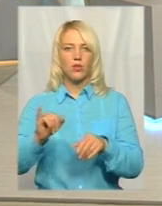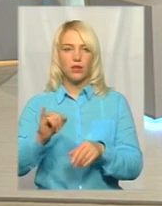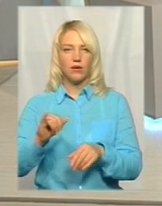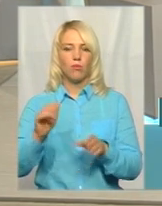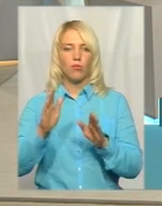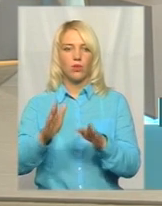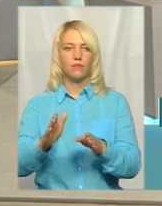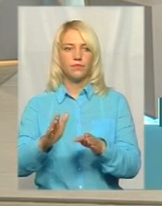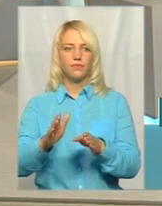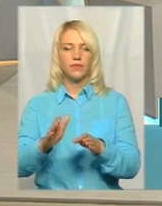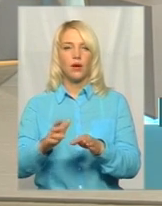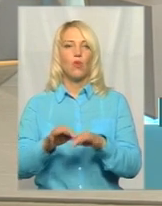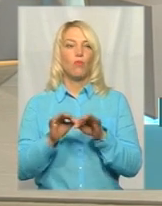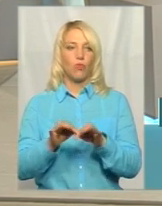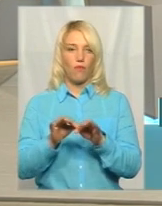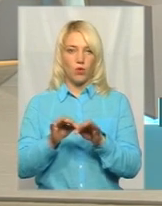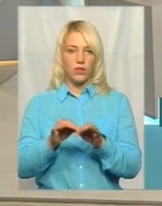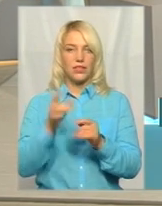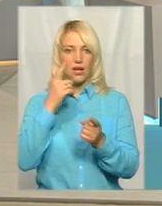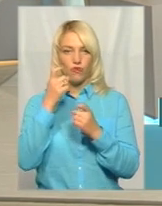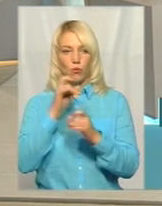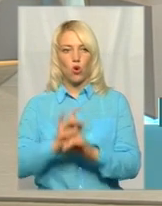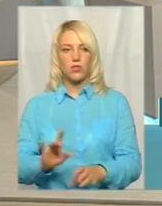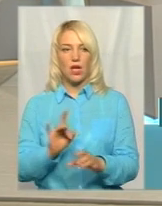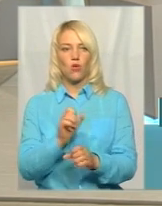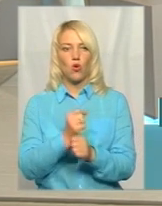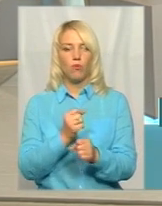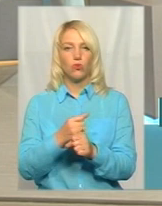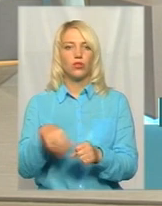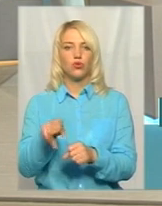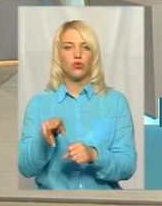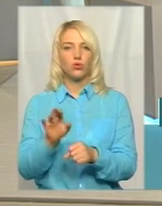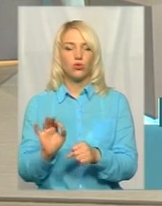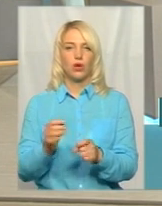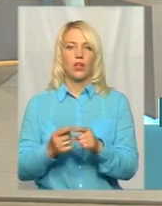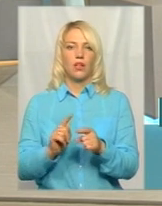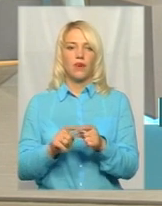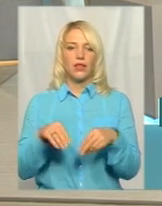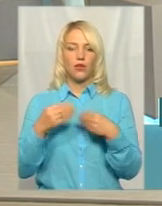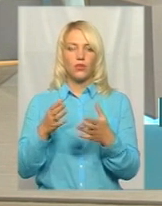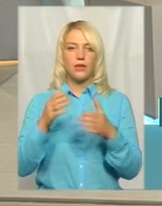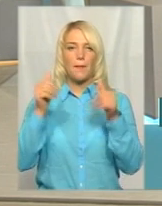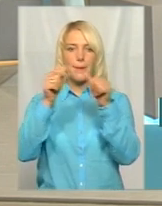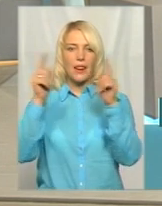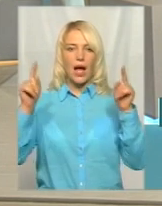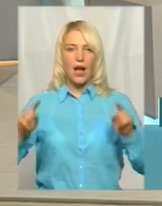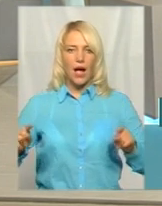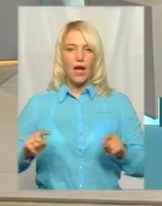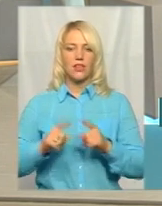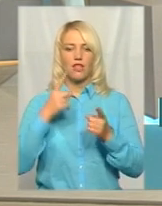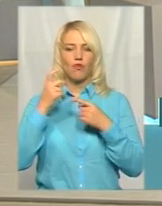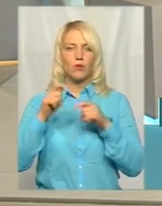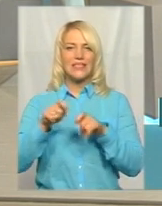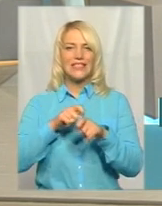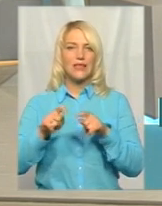І проводиться інформаційно-роз'яснена робота в плані того, що видаються плакати, інформаційні матеріали і так далі. Тобто